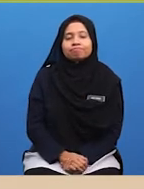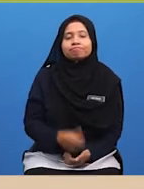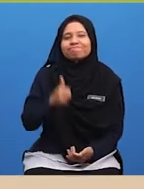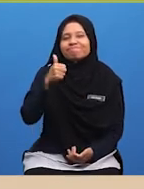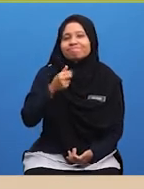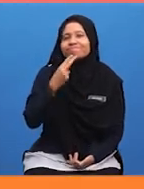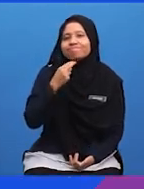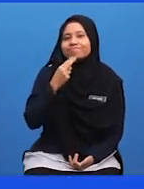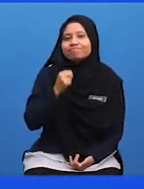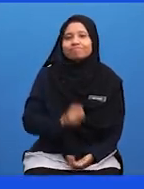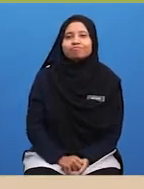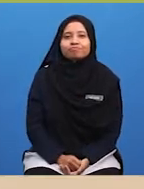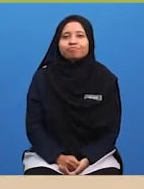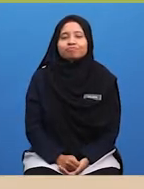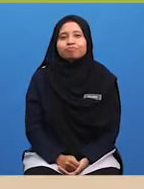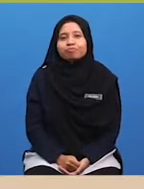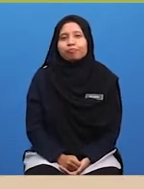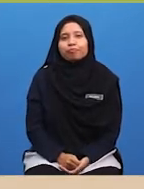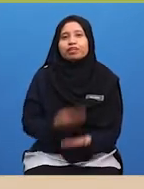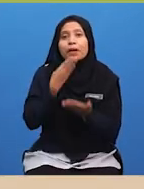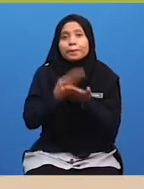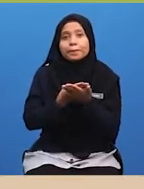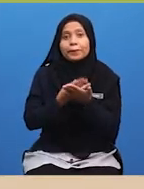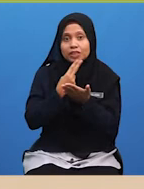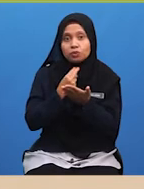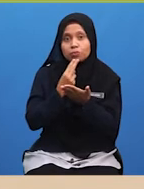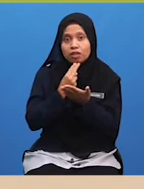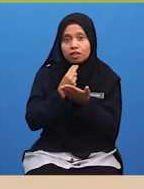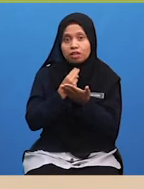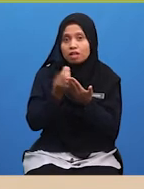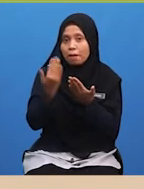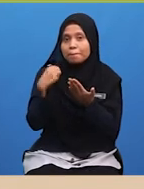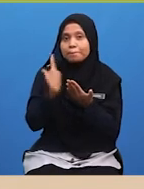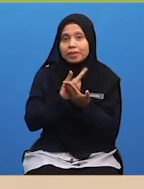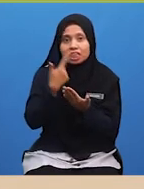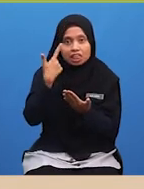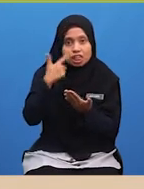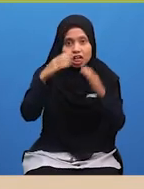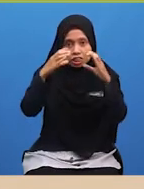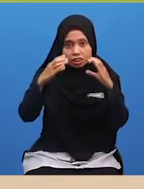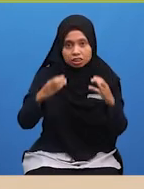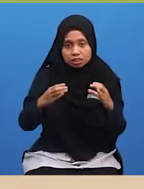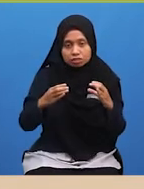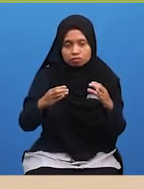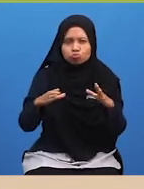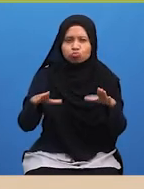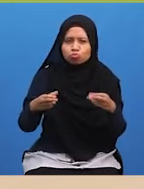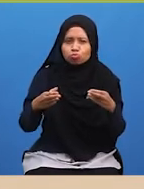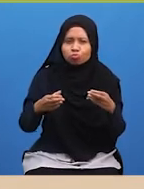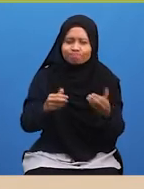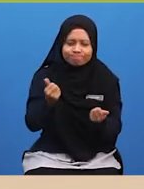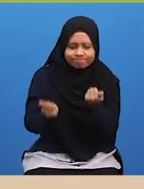Bagus si comel. Baiklah si comel. Mari kita lihat cara bertindak adil